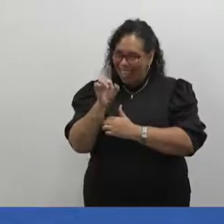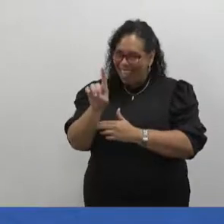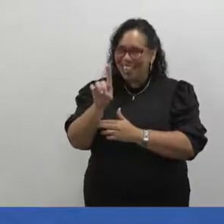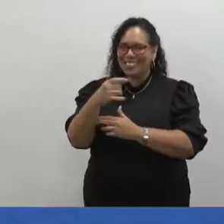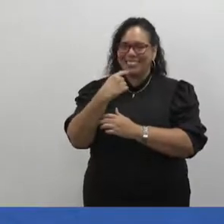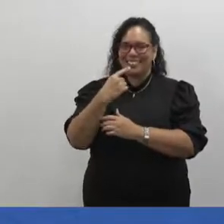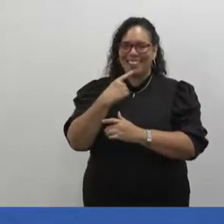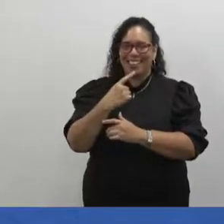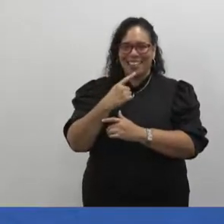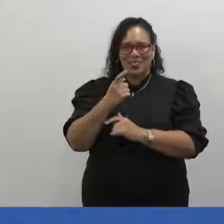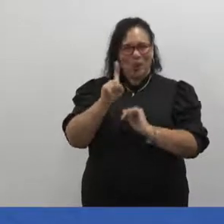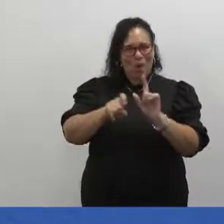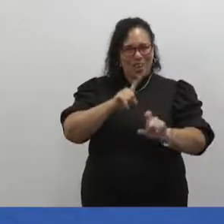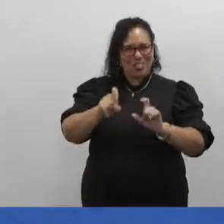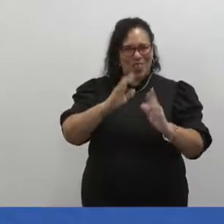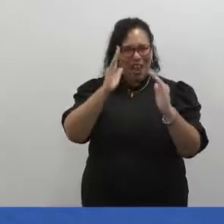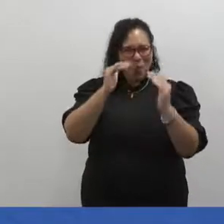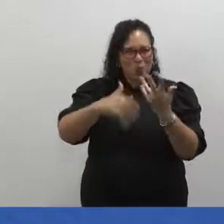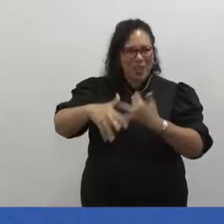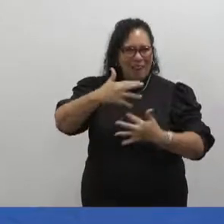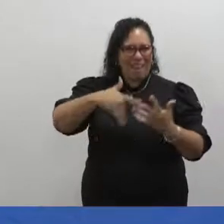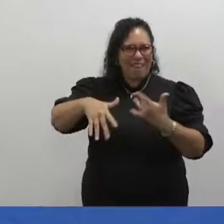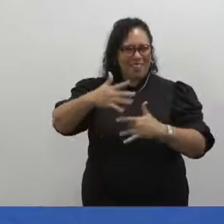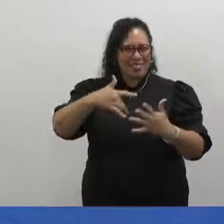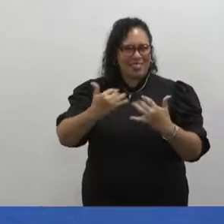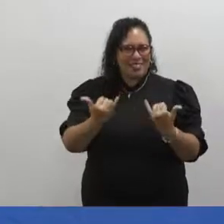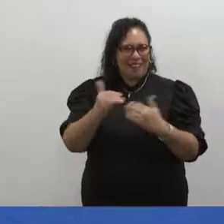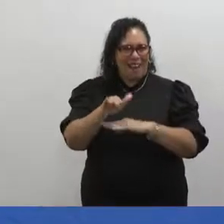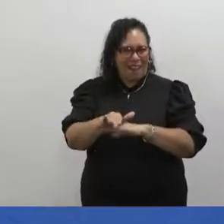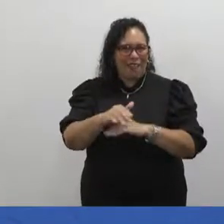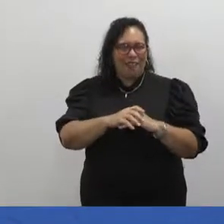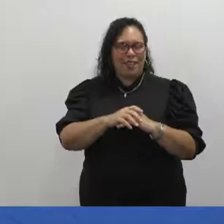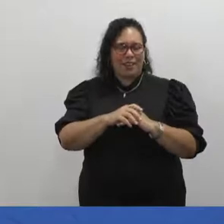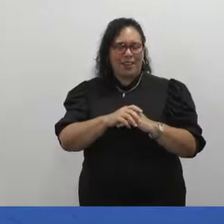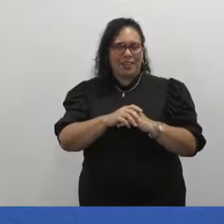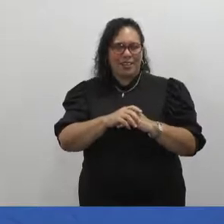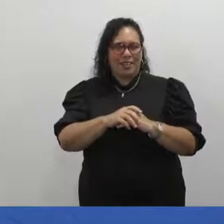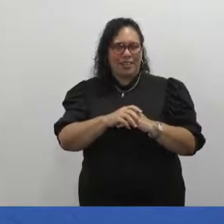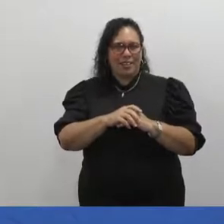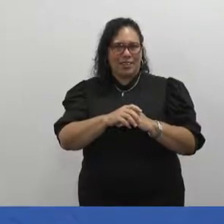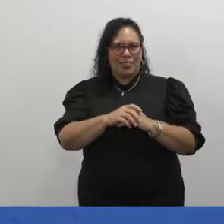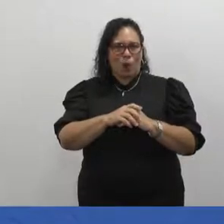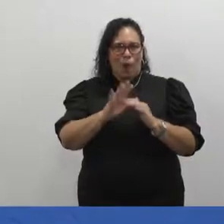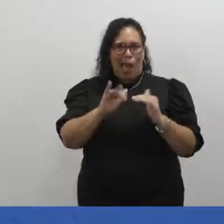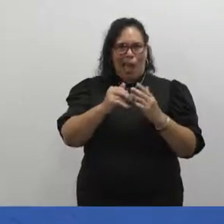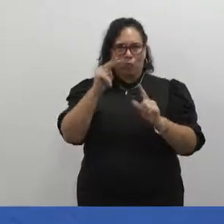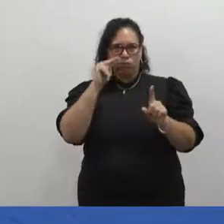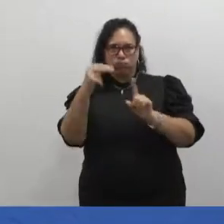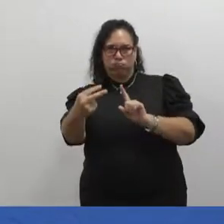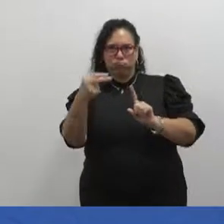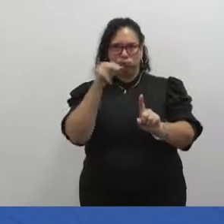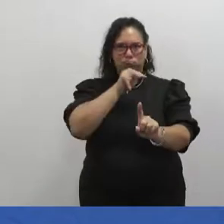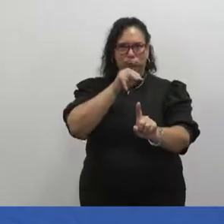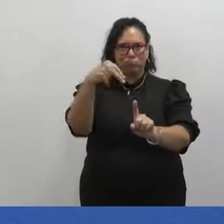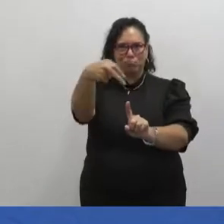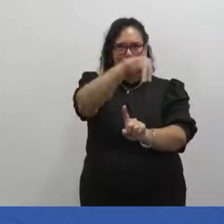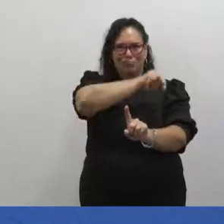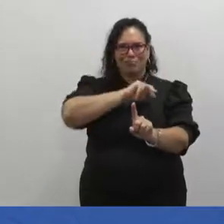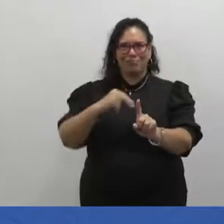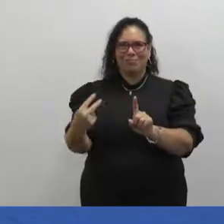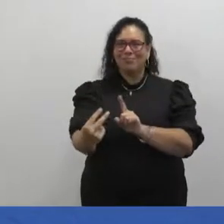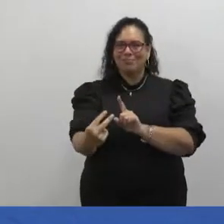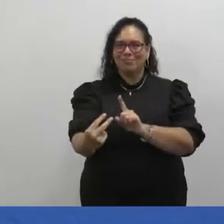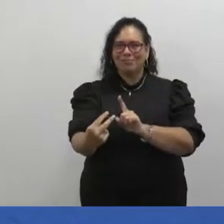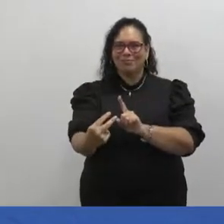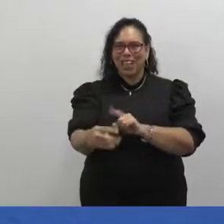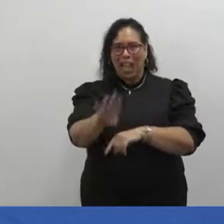nói bọn mình vừa khơi bọn mình vừa khơi các bạn lượng lượng đi thay hay hay kiếm còn trong